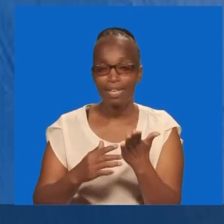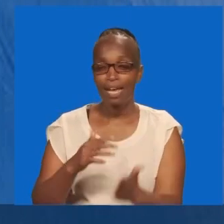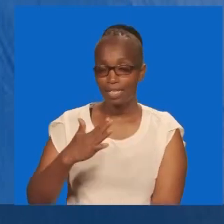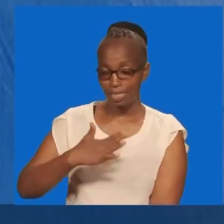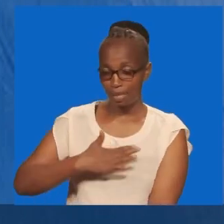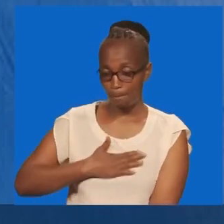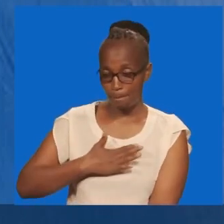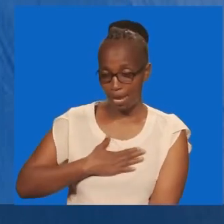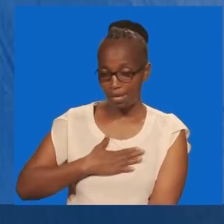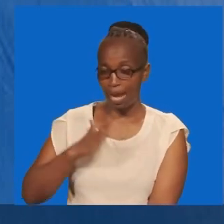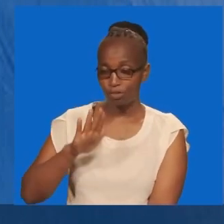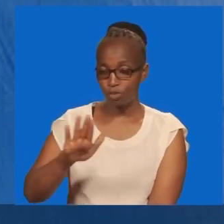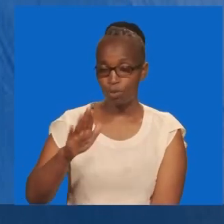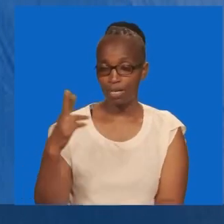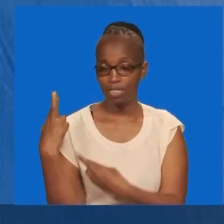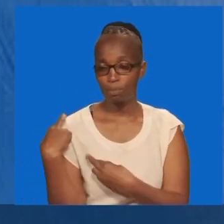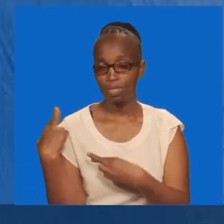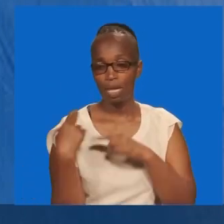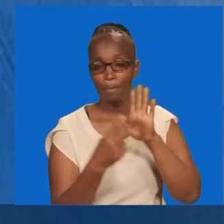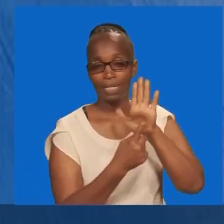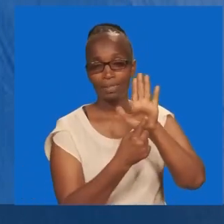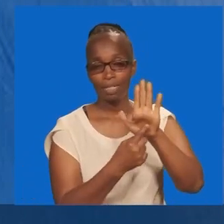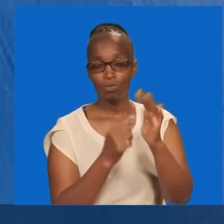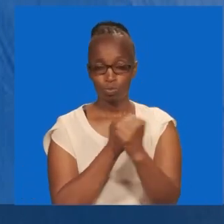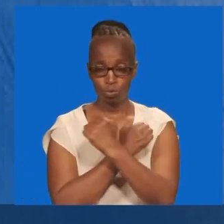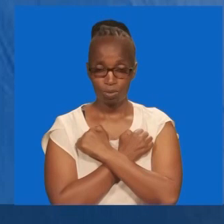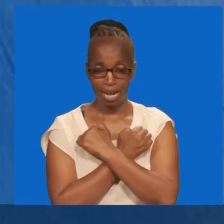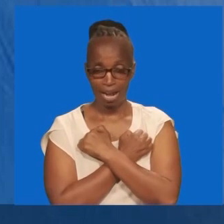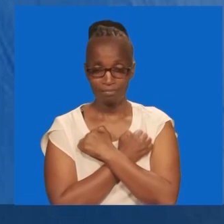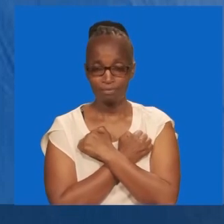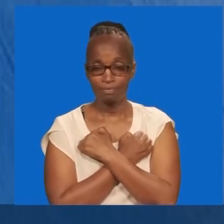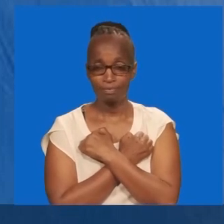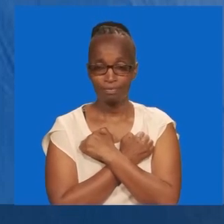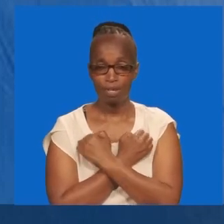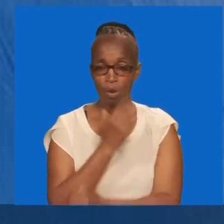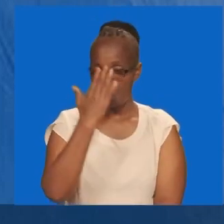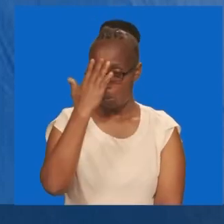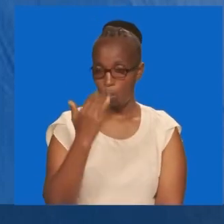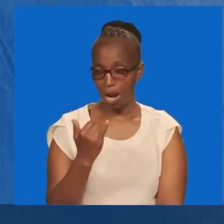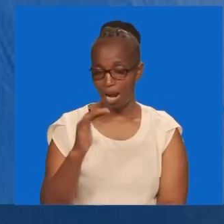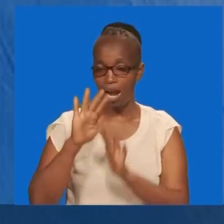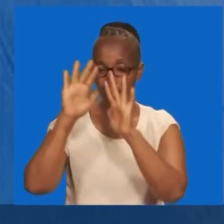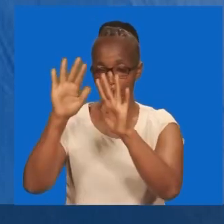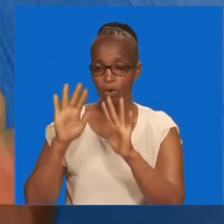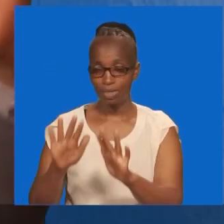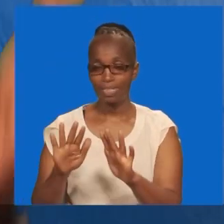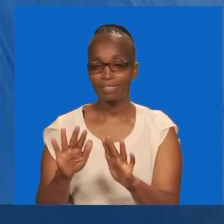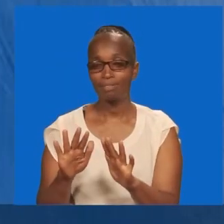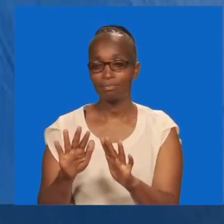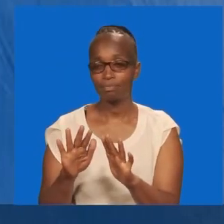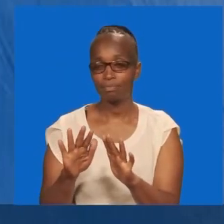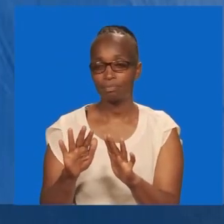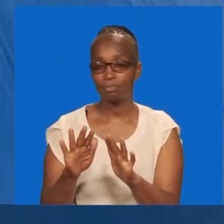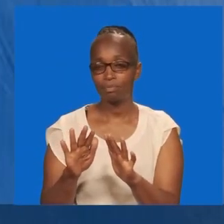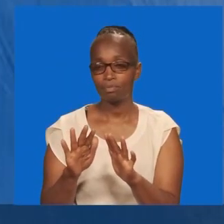our responsibility ama ni jukumu langu kuonyesha upendo. Upendo ni jambo la maana sana katika